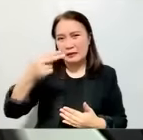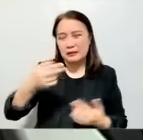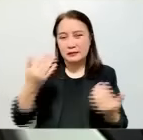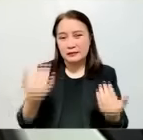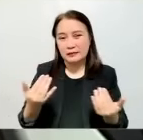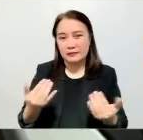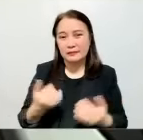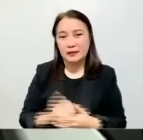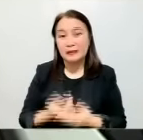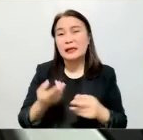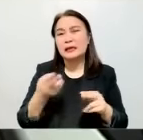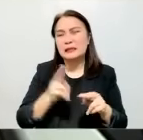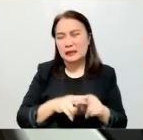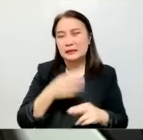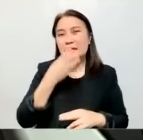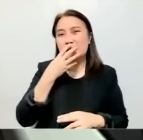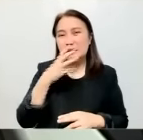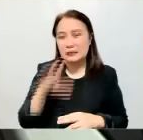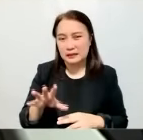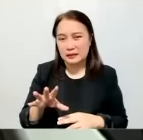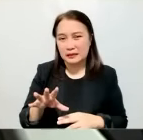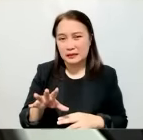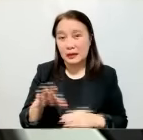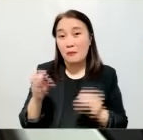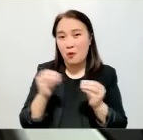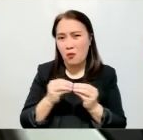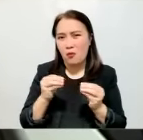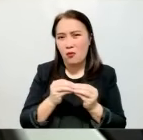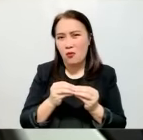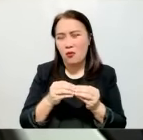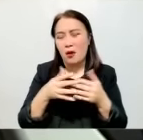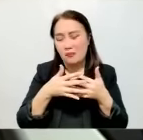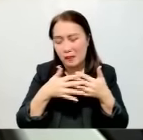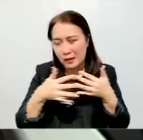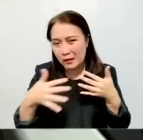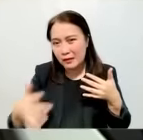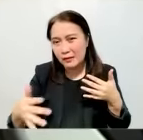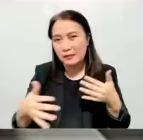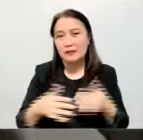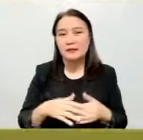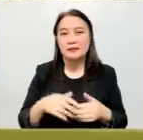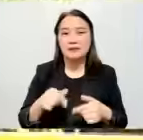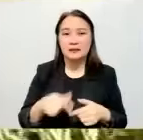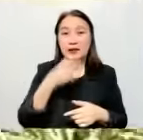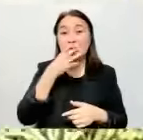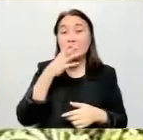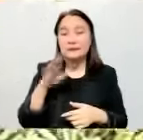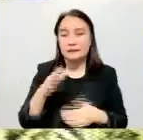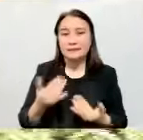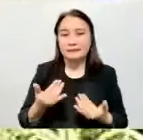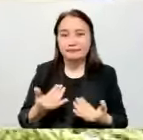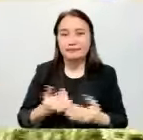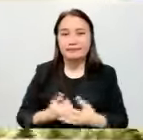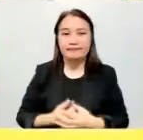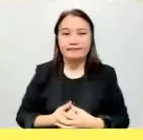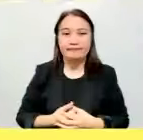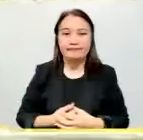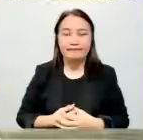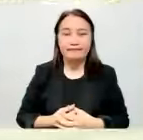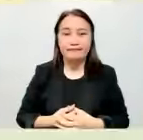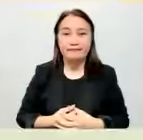tag-init natin. So ibig sabihin, mas malaki ang posibilidad na mas mainit ang ating tag-init. Dahil